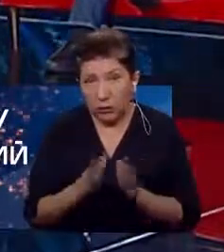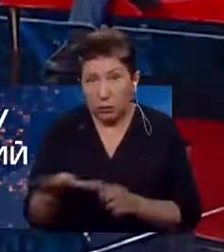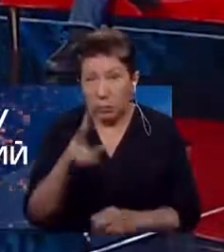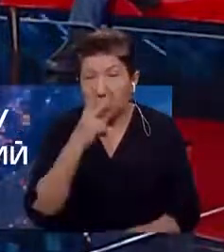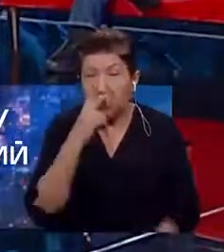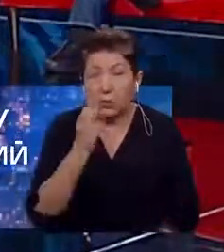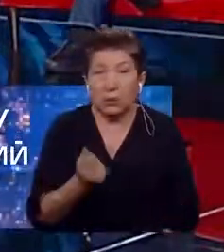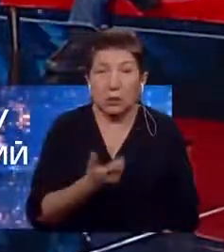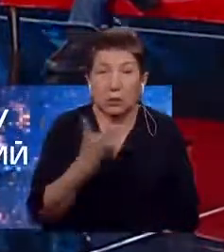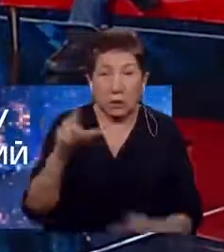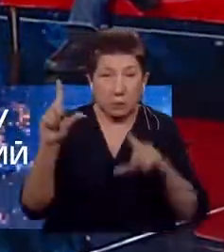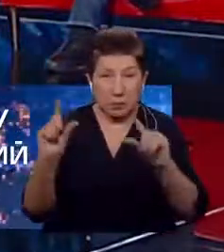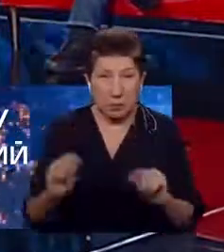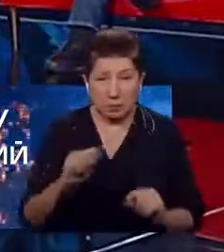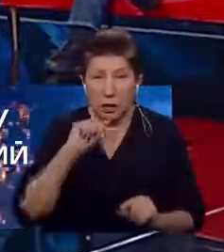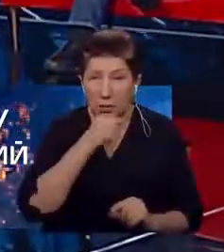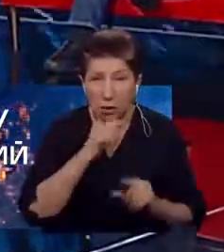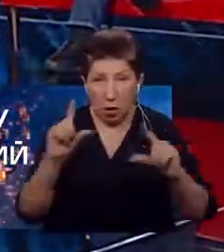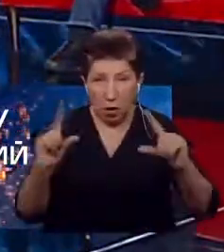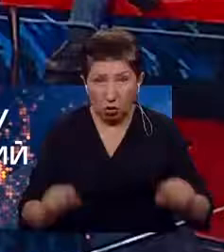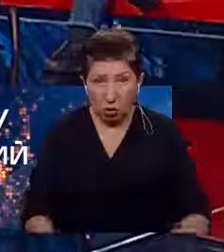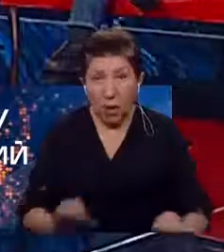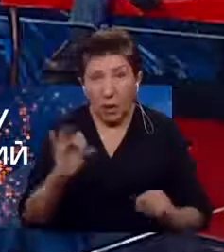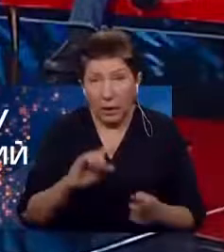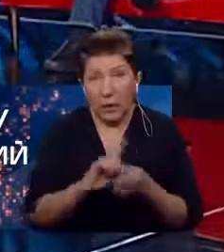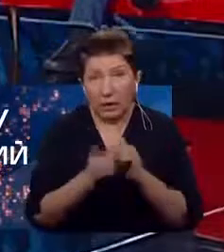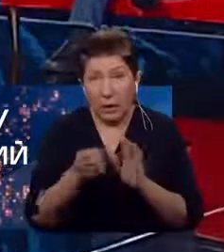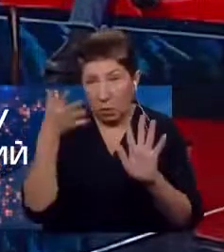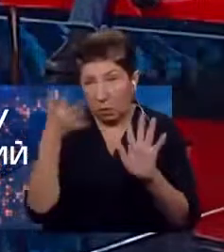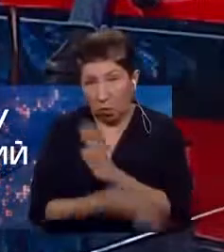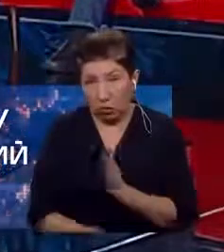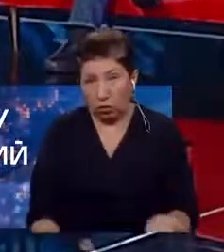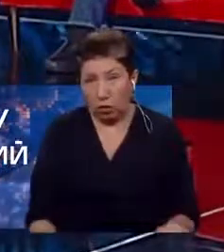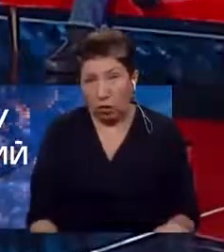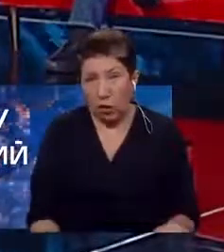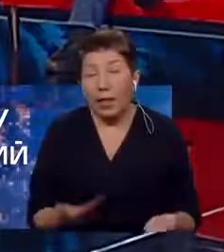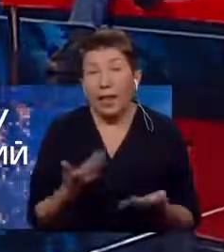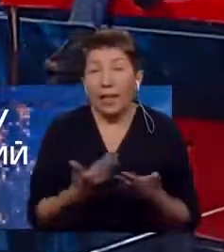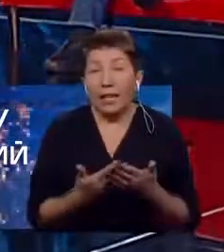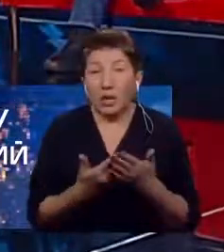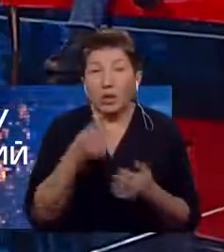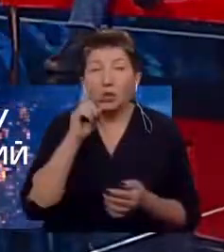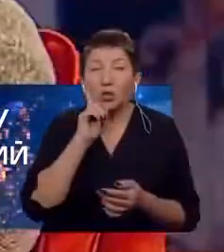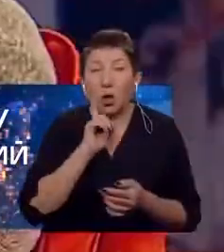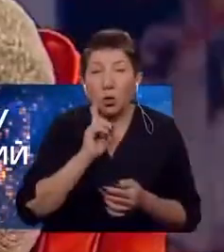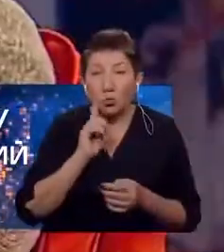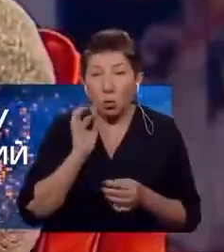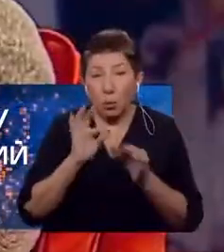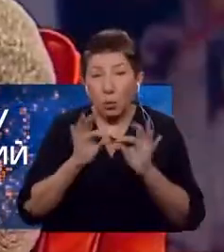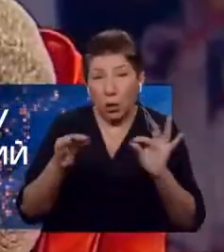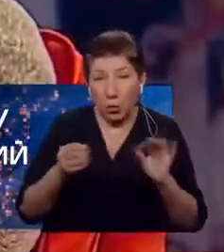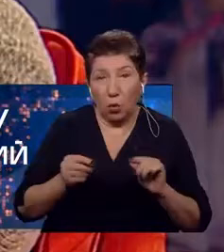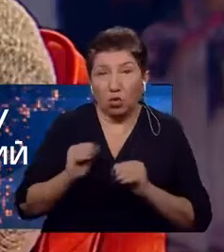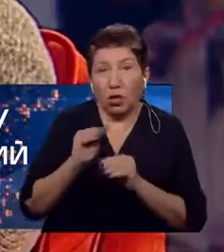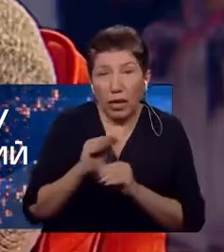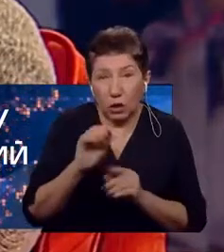побачили, наскільки як впало споживання і наскільки вона стала більш прозорою. Ось якщо цю солодку пілюлю ще додати до